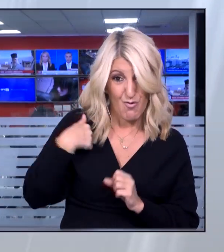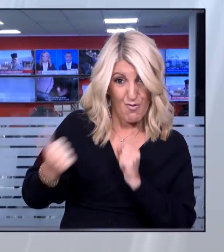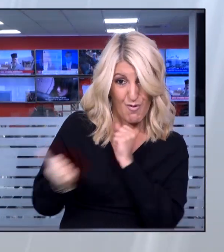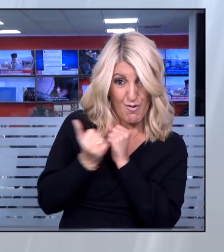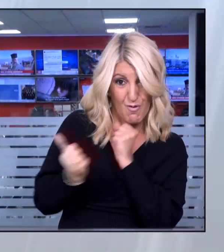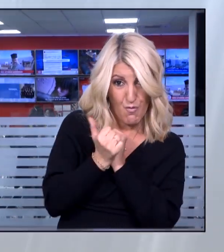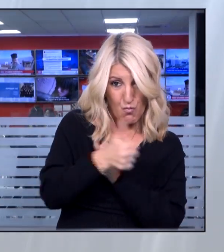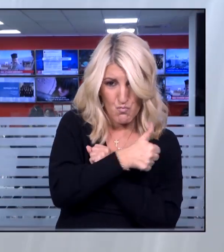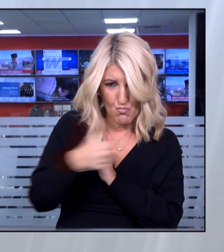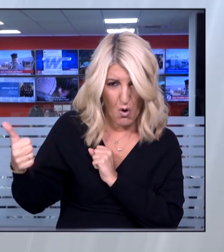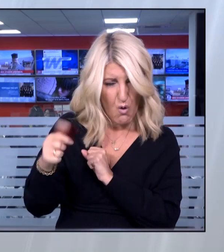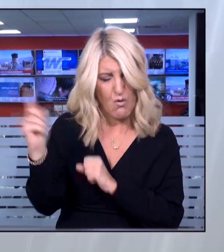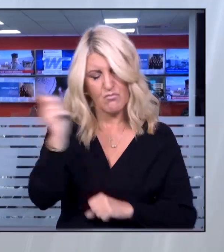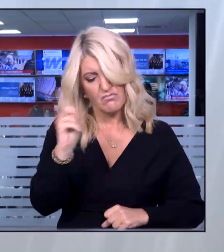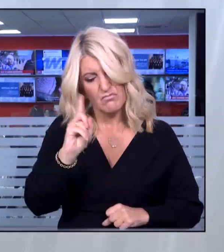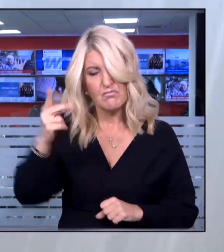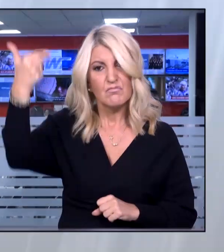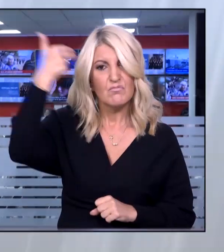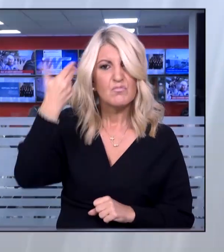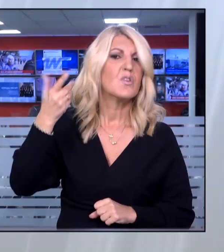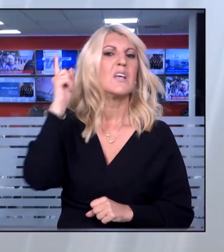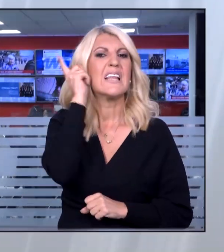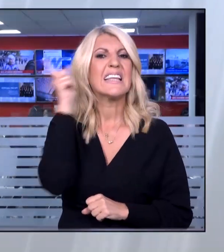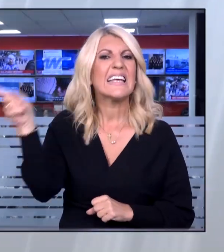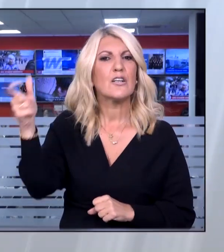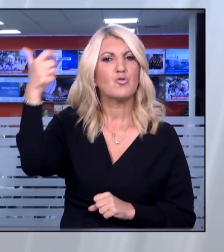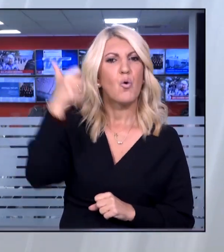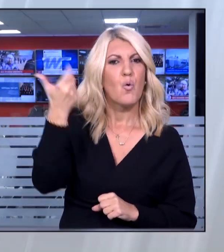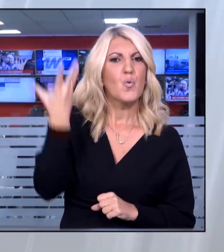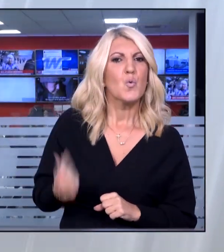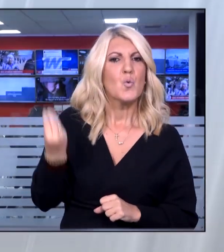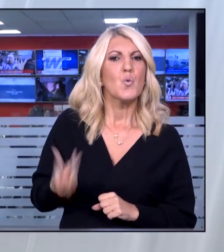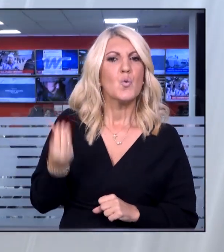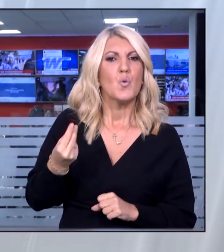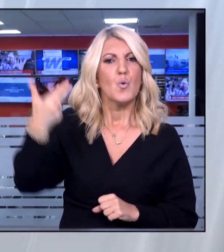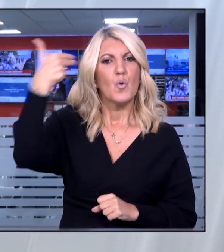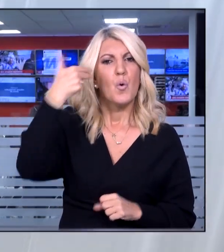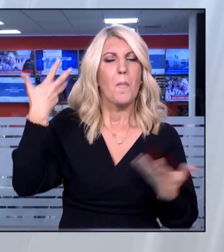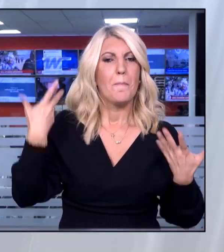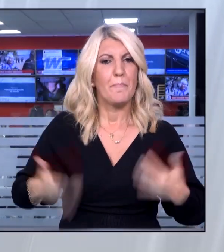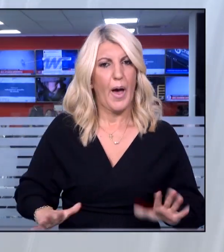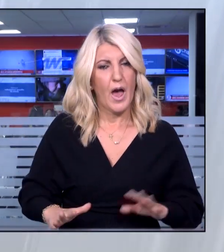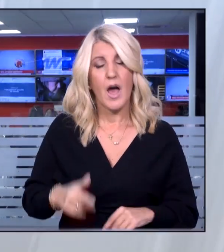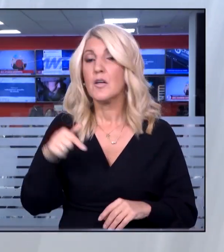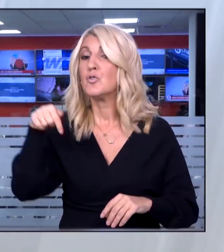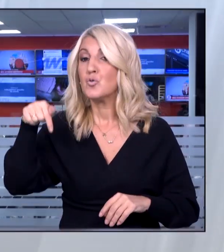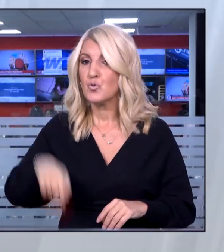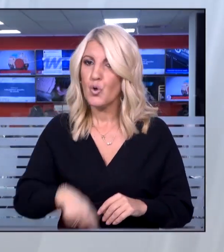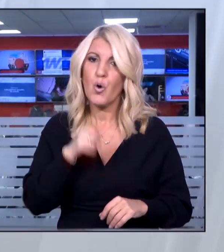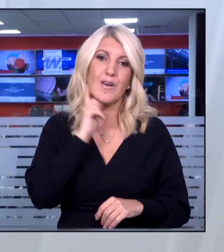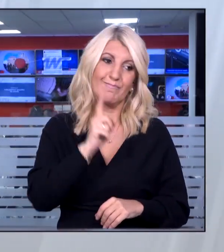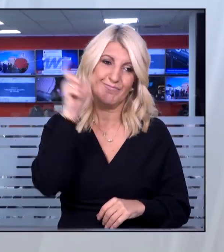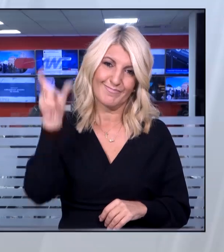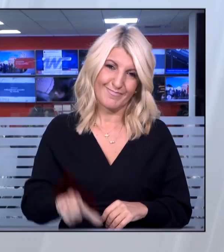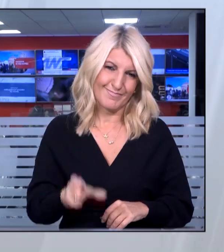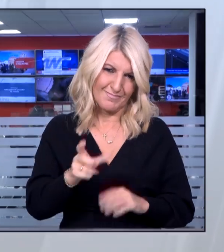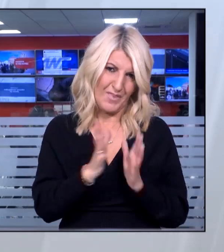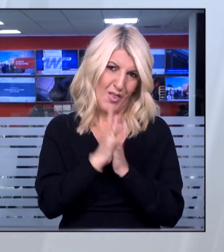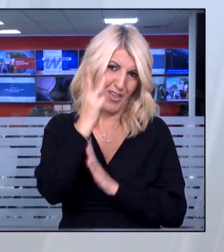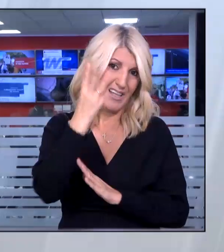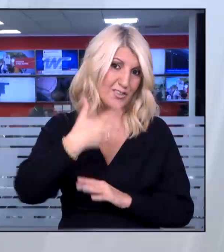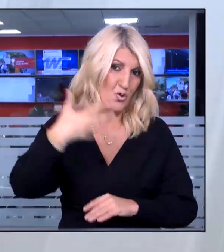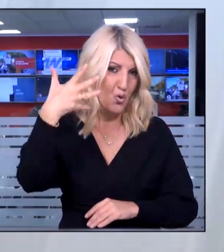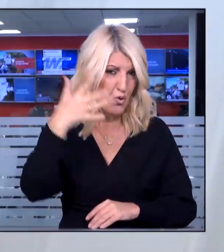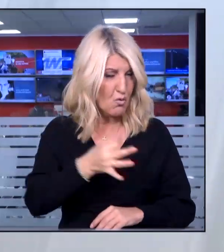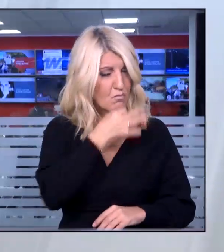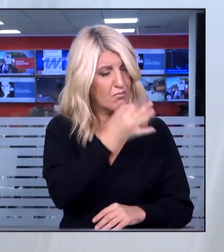σε βίντεο στα κινητά τους. Στο κάδρο πλέον μπαίνουν και άλλα πρόσωπα. Σε συμπληρωματική κατάθεση που έδωσε η ανήλικη, αποκάλυψε πως έπεσε